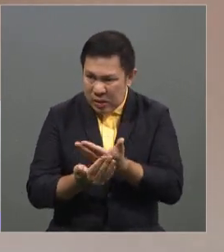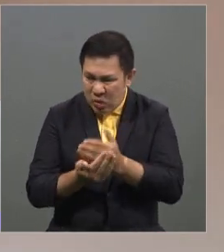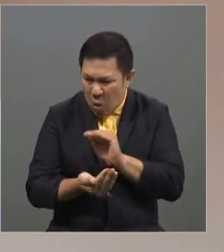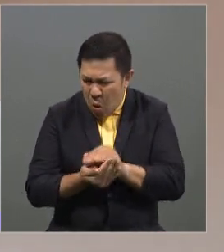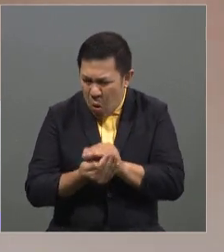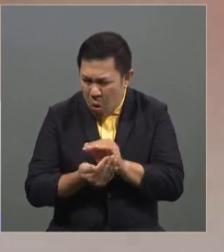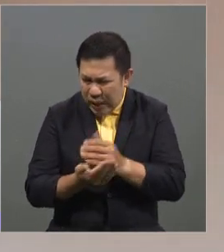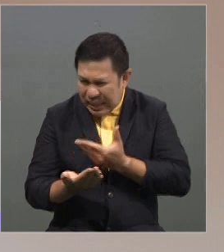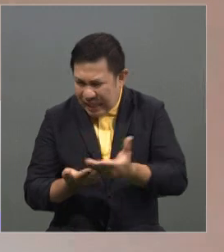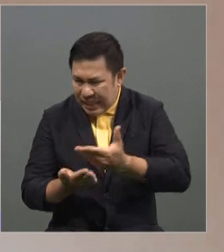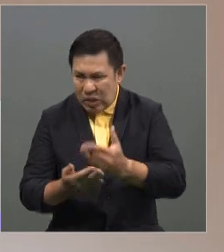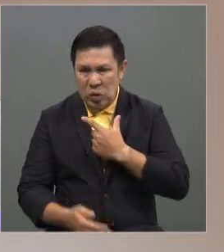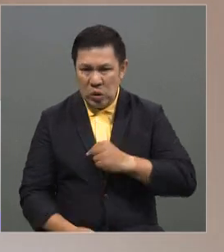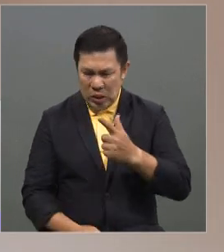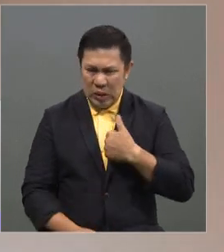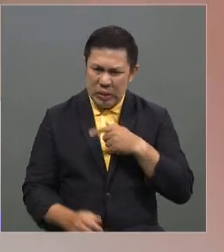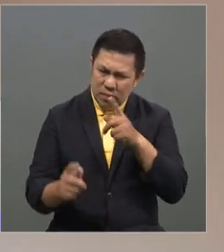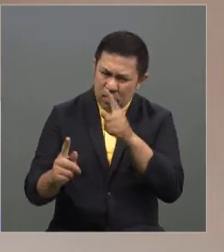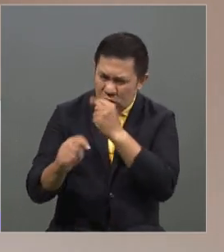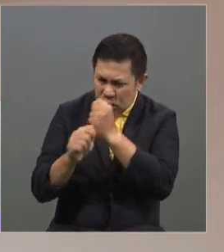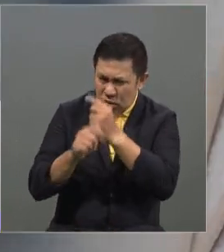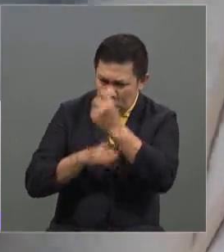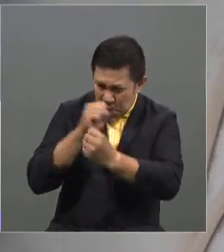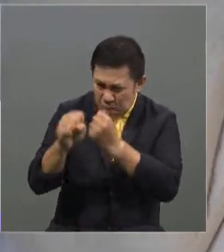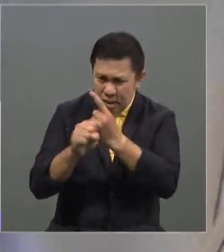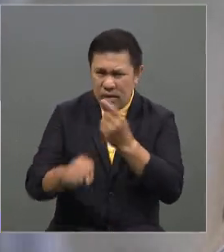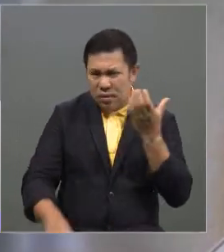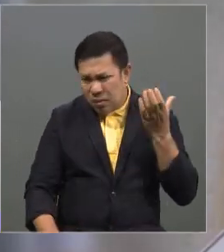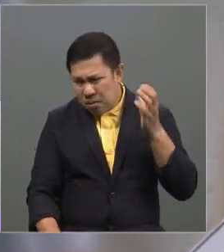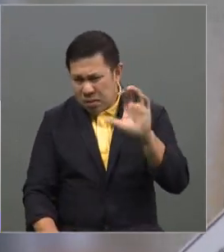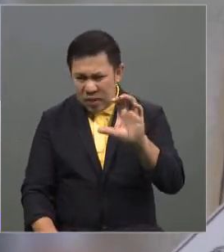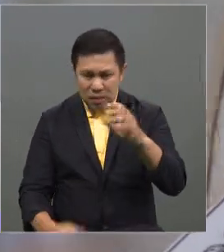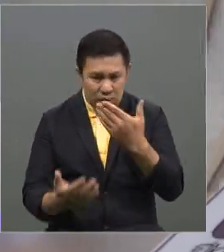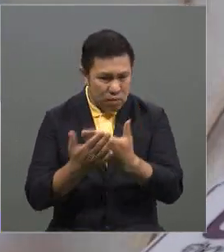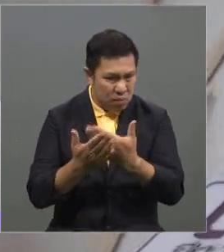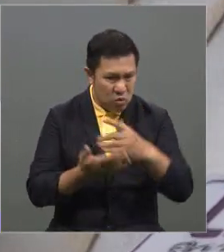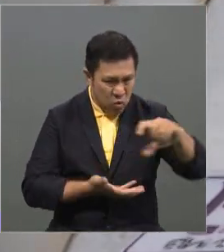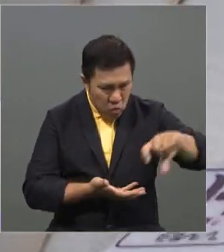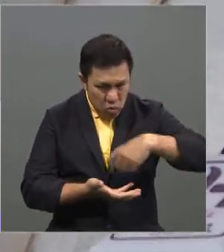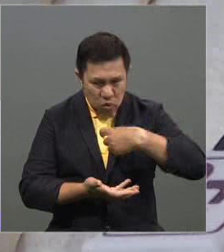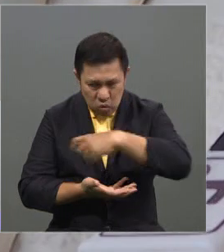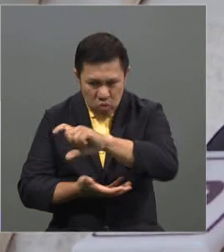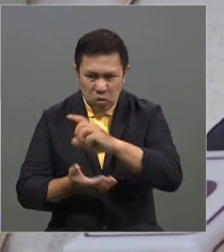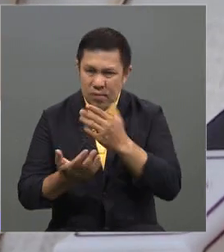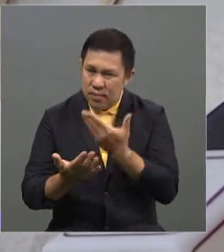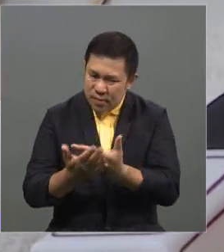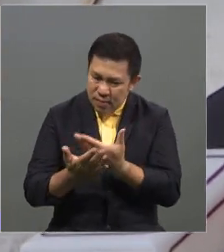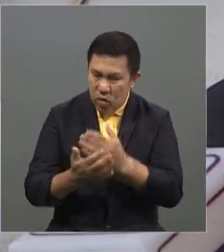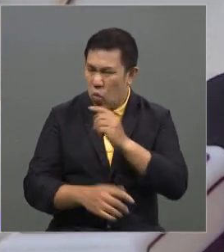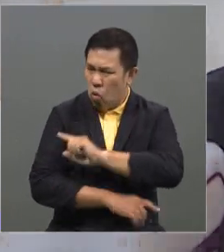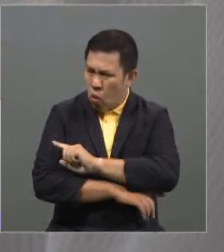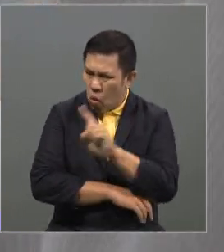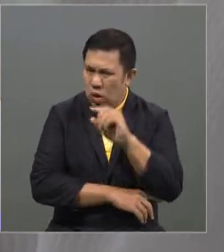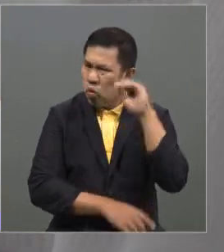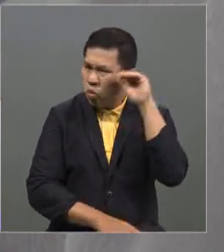องเนี่ยติดตามเพจนี้มาประมาณปีหนึ่งก็เห็นว่ามีการโพสต์ทั้งสตอรี่มีสลิปในการโอนเงินให้กับผู้ลงทุนทุกๆวันเนี่ย